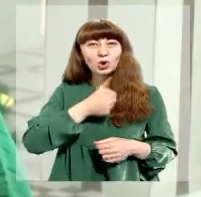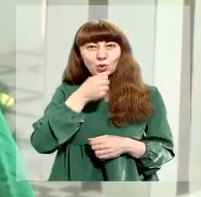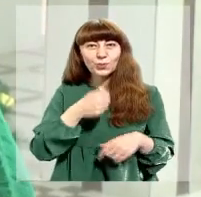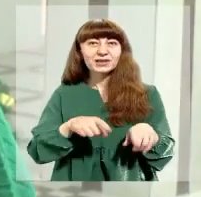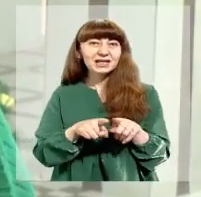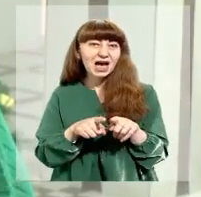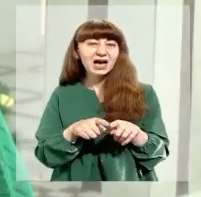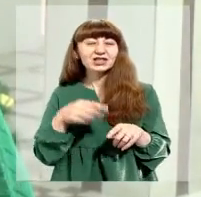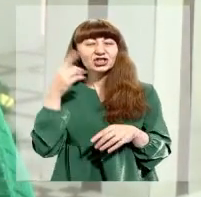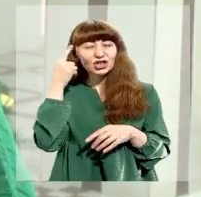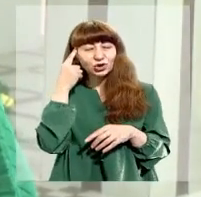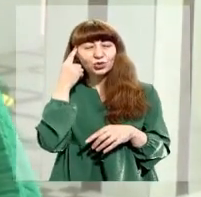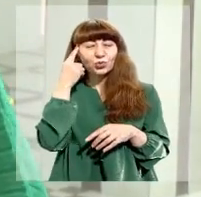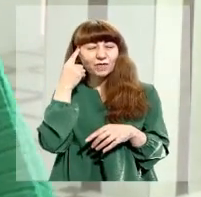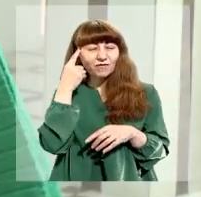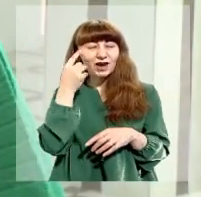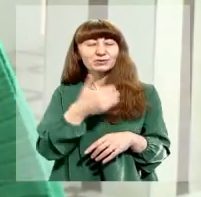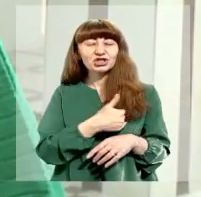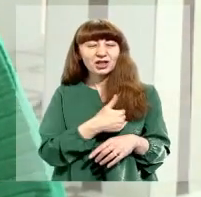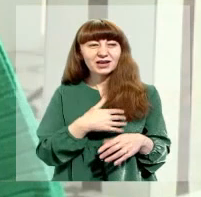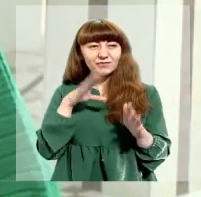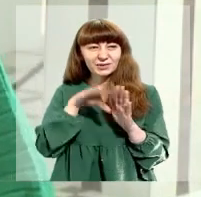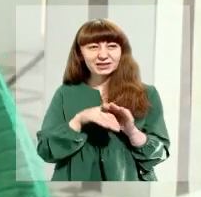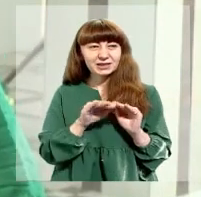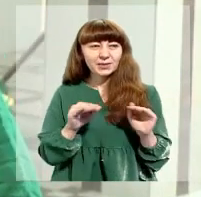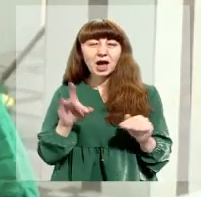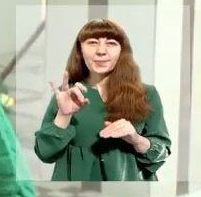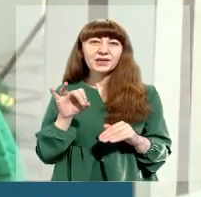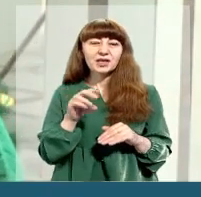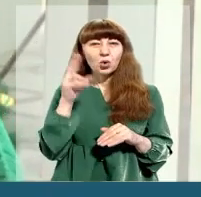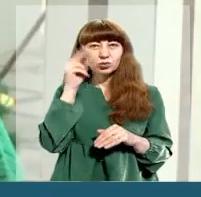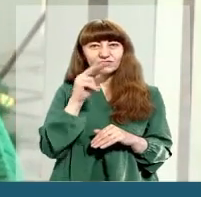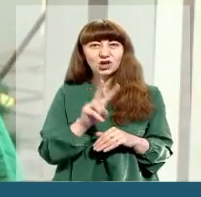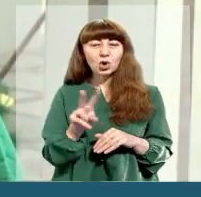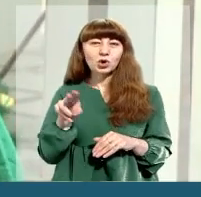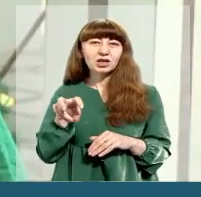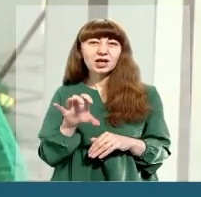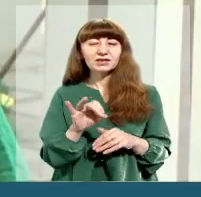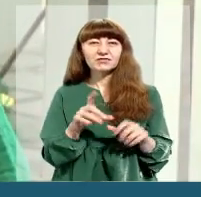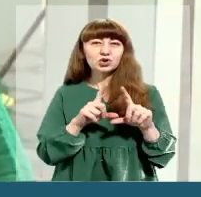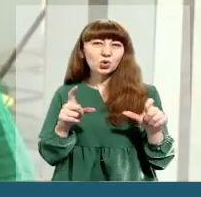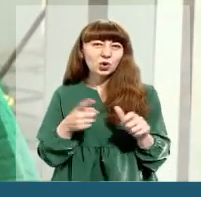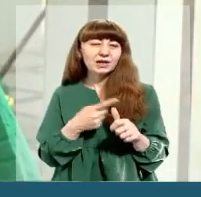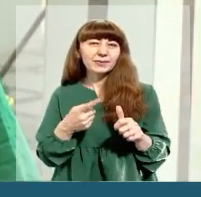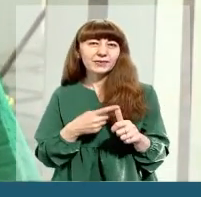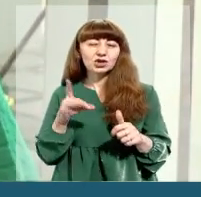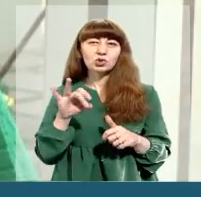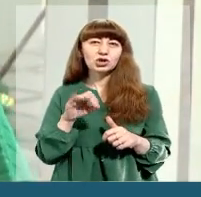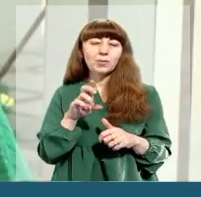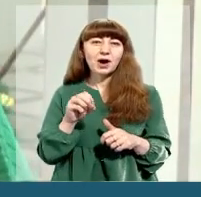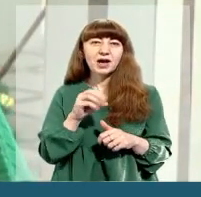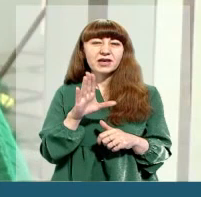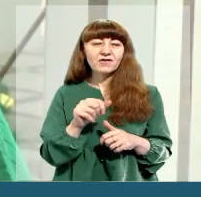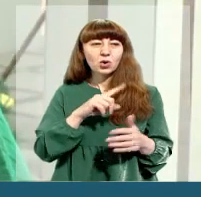тоже загадываем желание вместе с детьми. Амина у меня учится во втором классе в школе-гимназии имени Нуржана Нушабаева, города